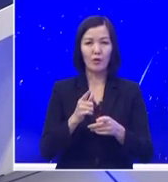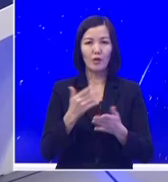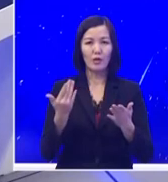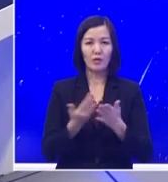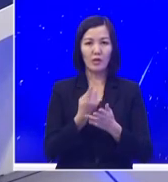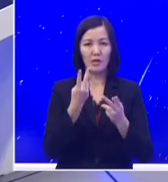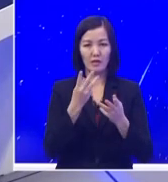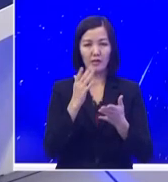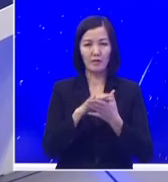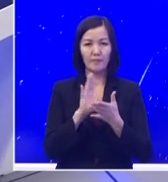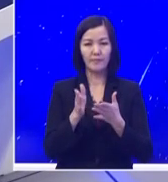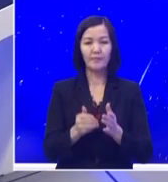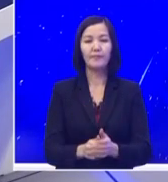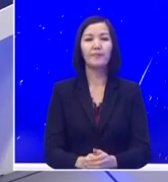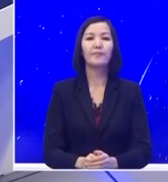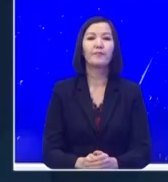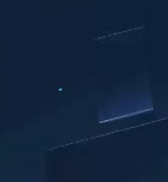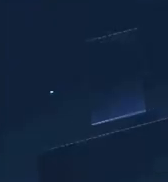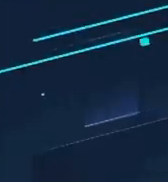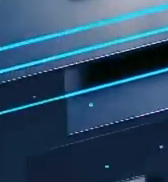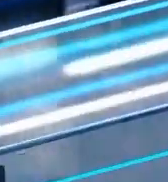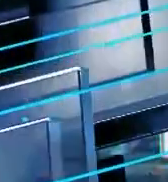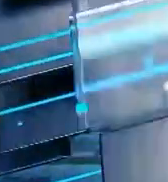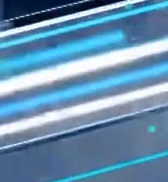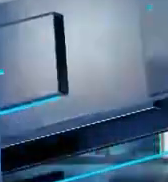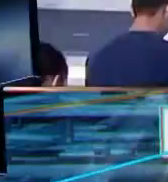Жұмашқызы алдымен аңдатпа.